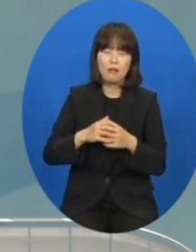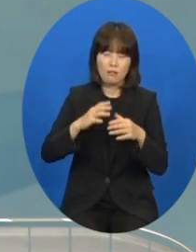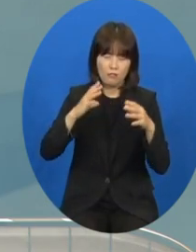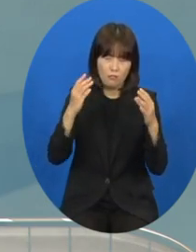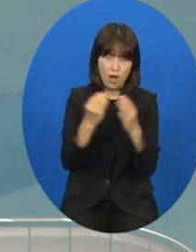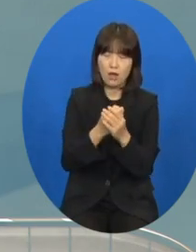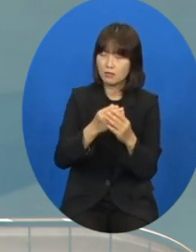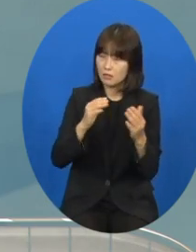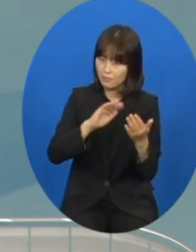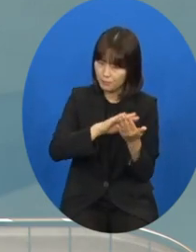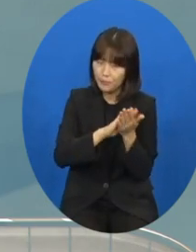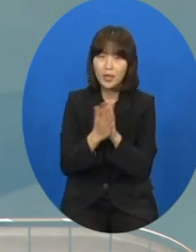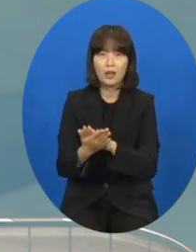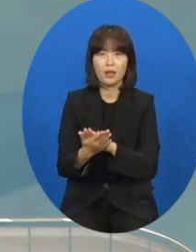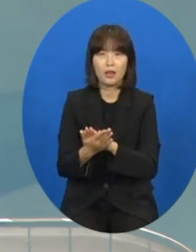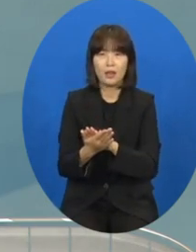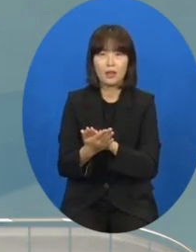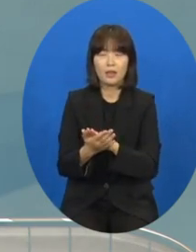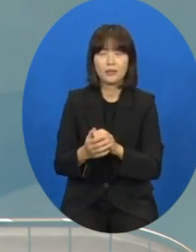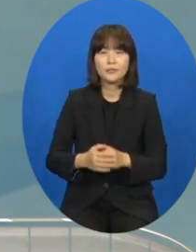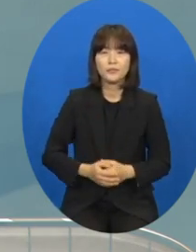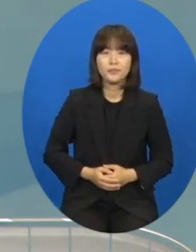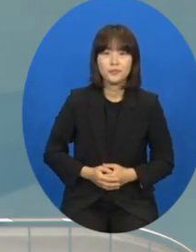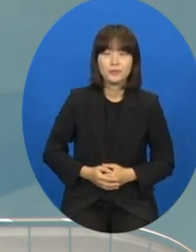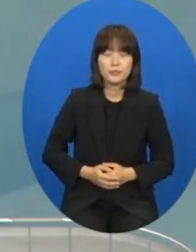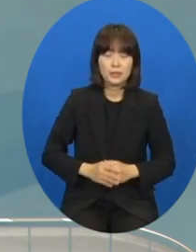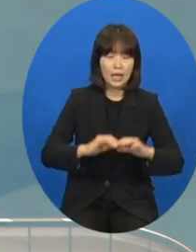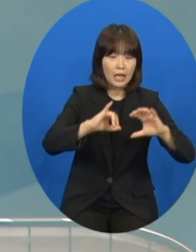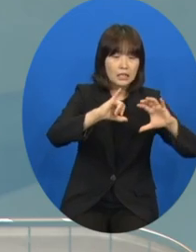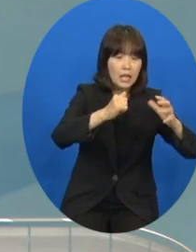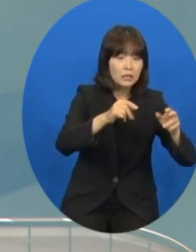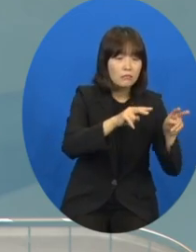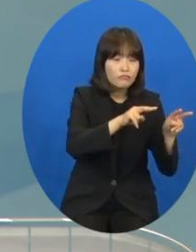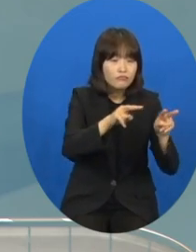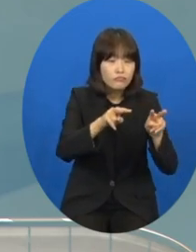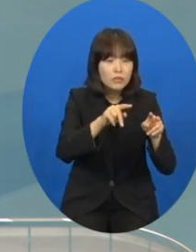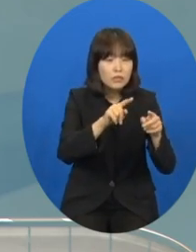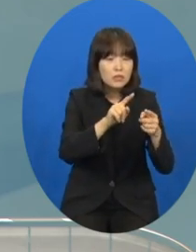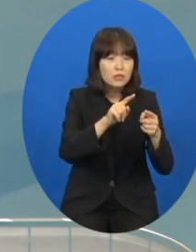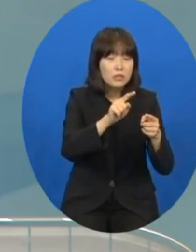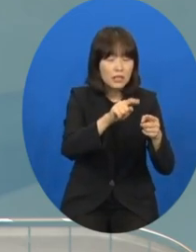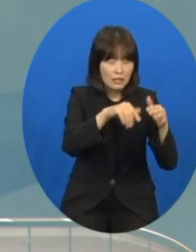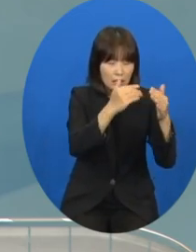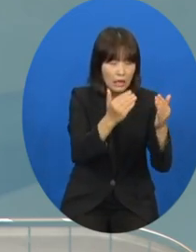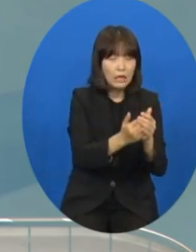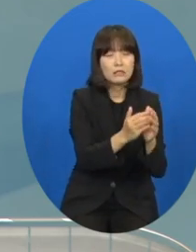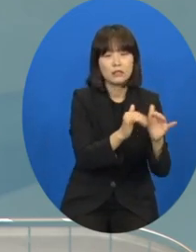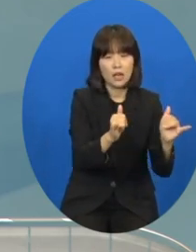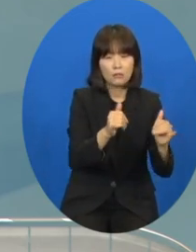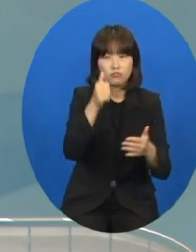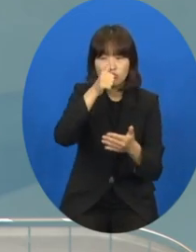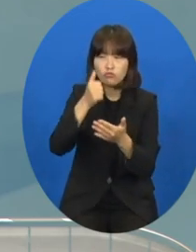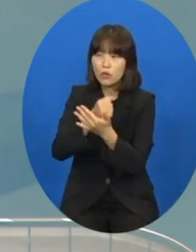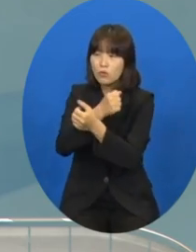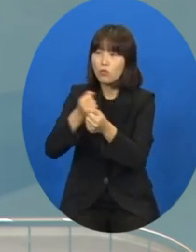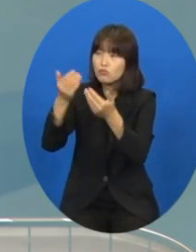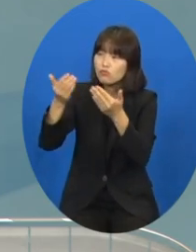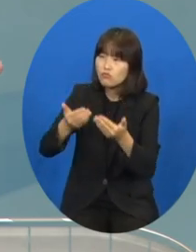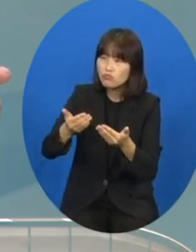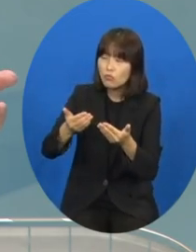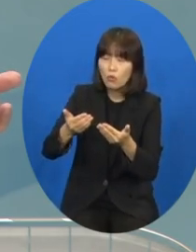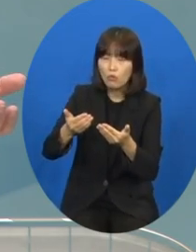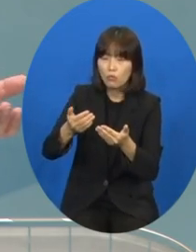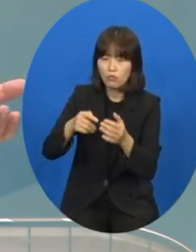여러분, 눈에 보이는 세상의 전부인 사람에게는 속죄함의 은혜가 뭐가 의미가 있겠어요?